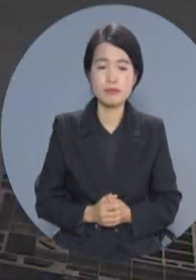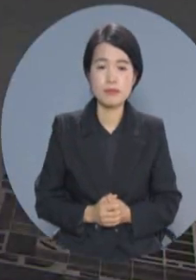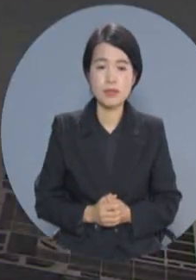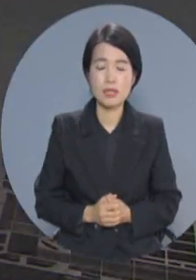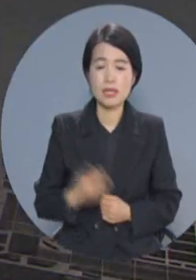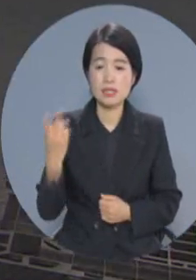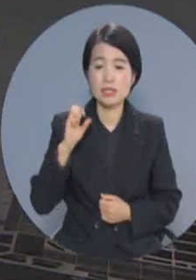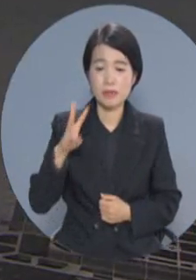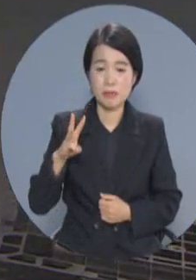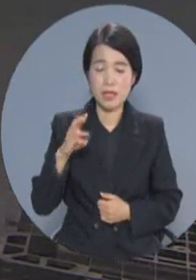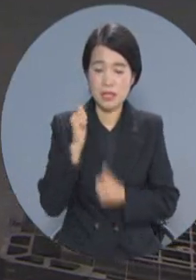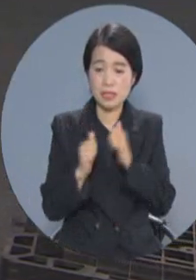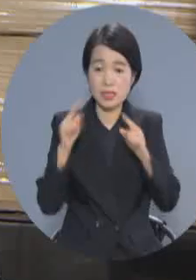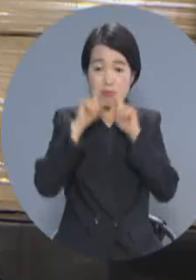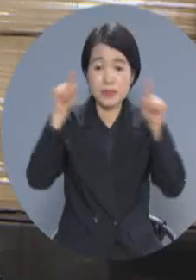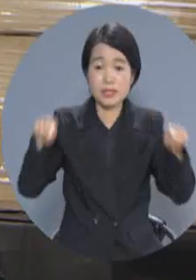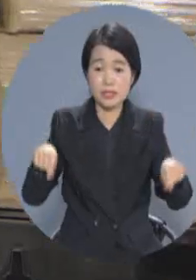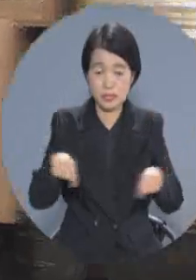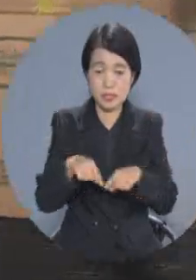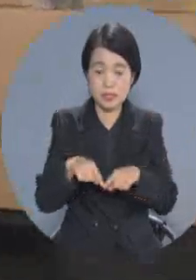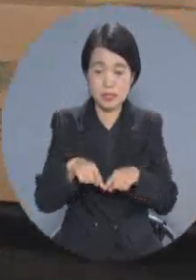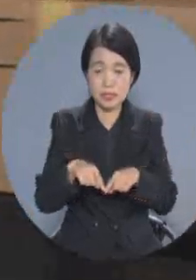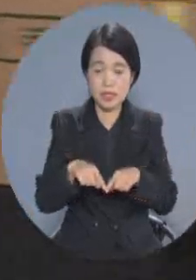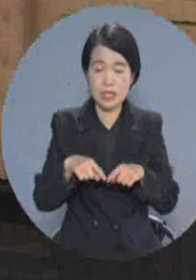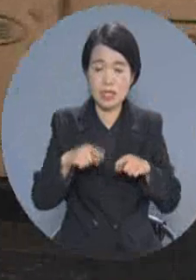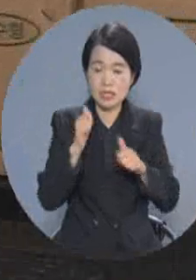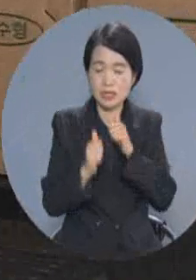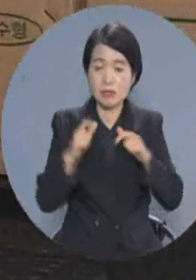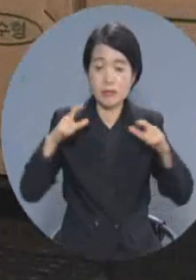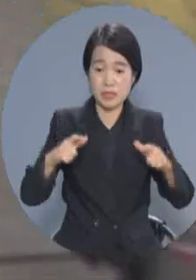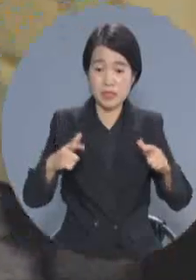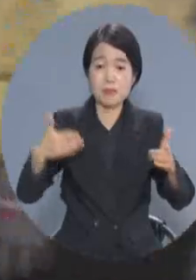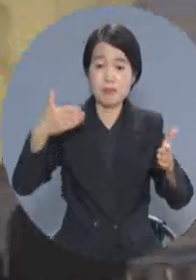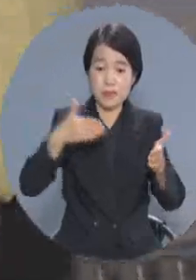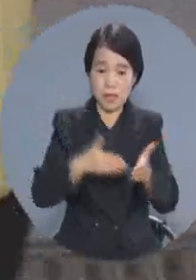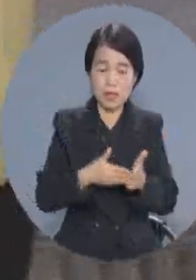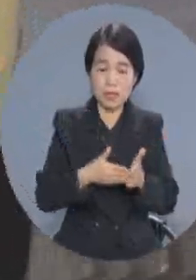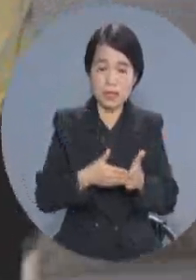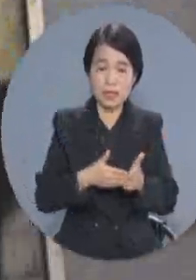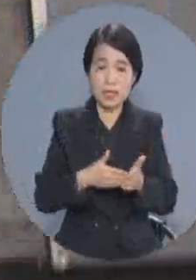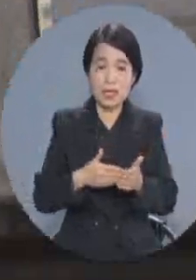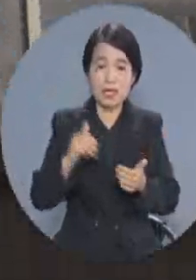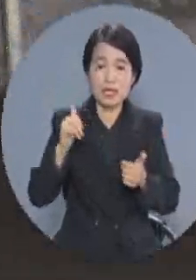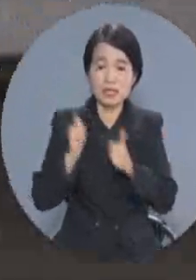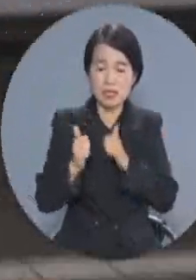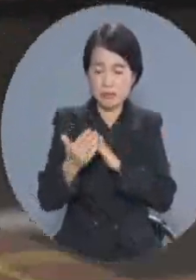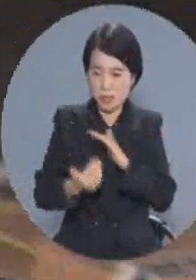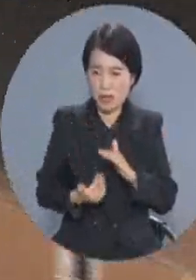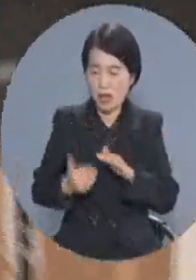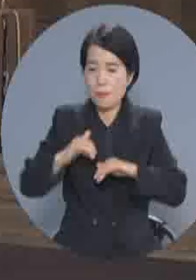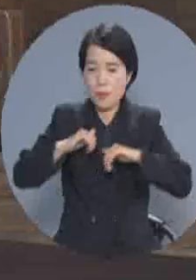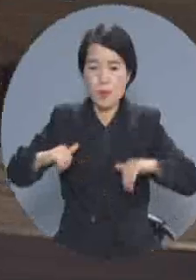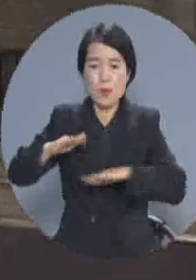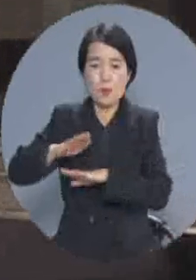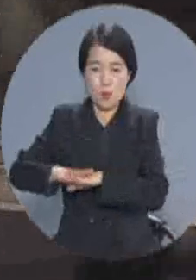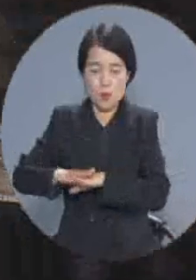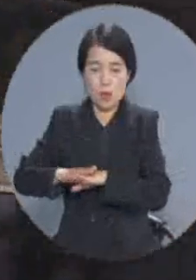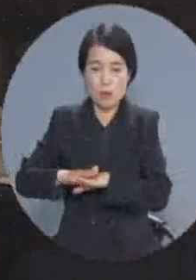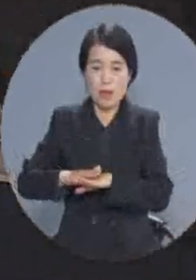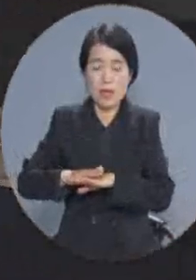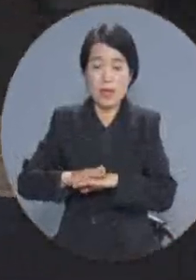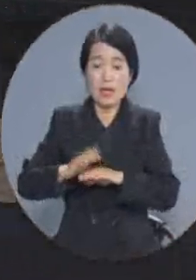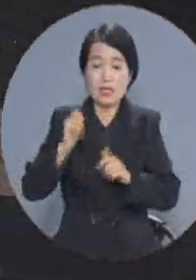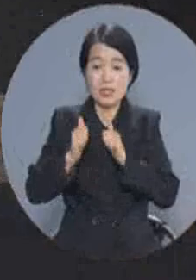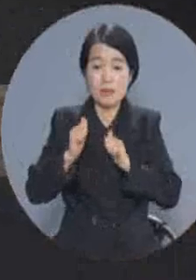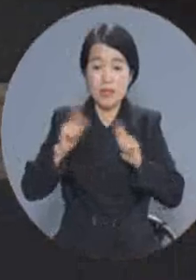한편 2023학년 수학 능력 시험지는 각 시험 지구에 도착했으며 수능 전날까지 별도 장소에 보관된 뒤 수능 당일